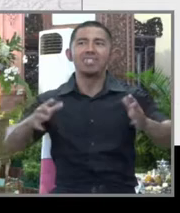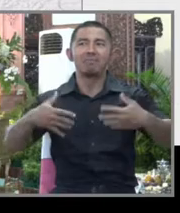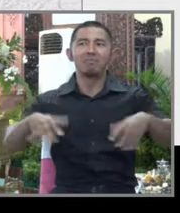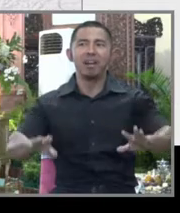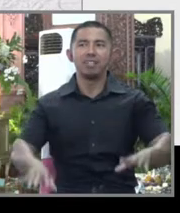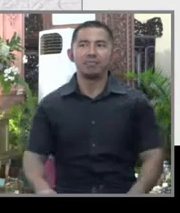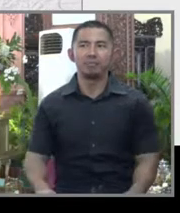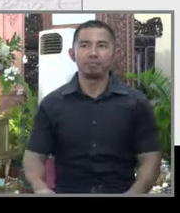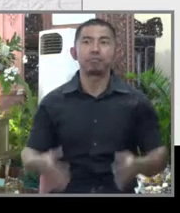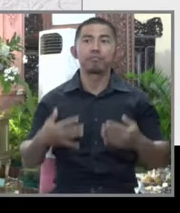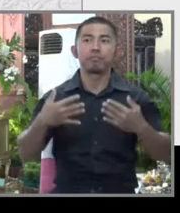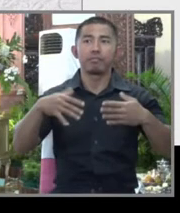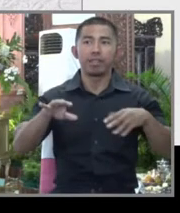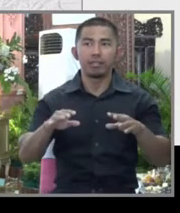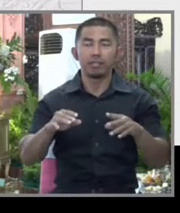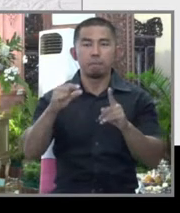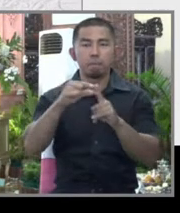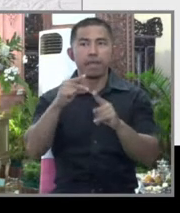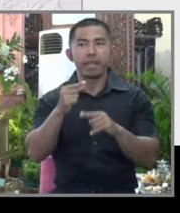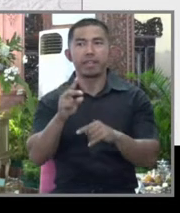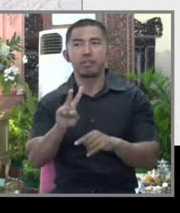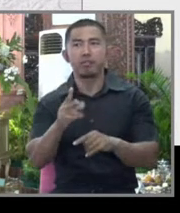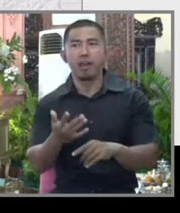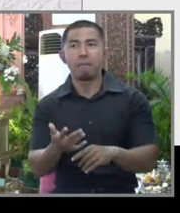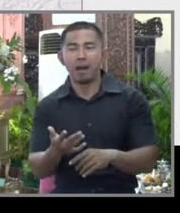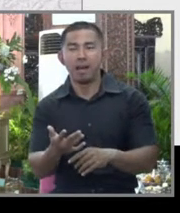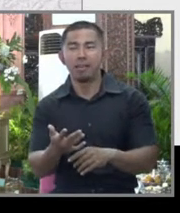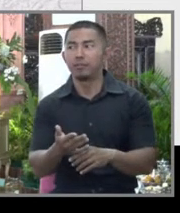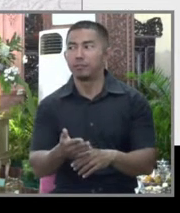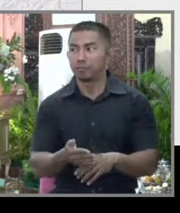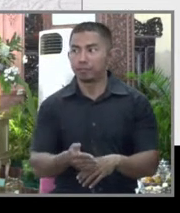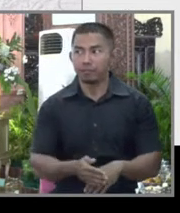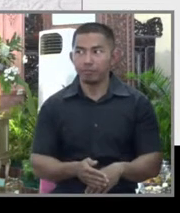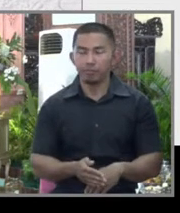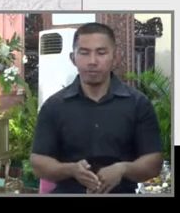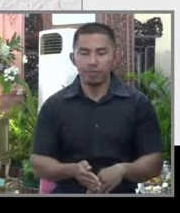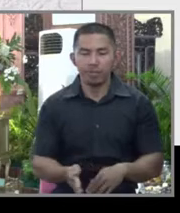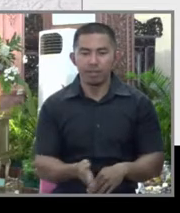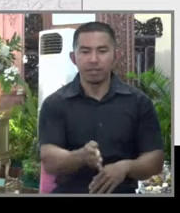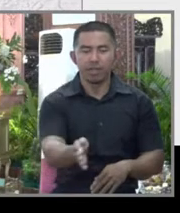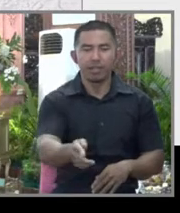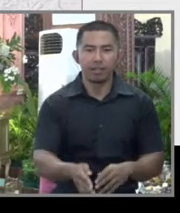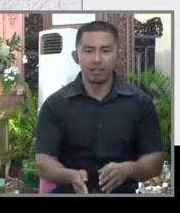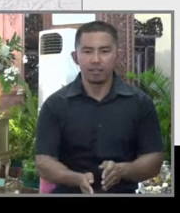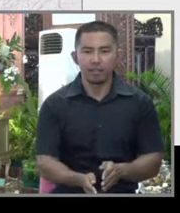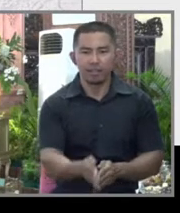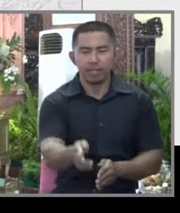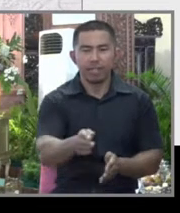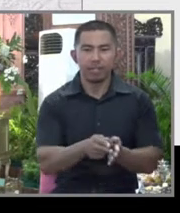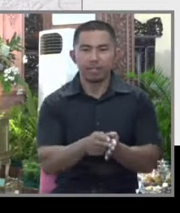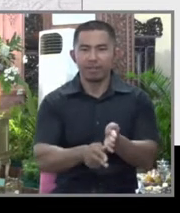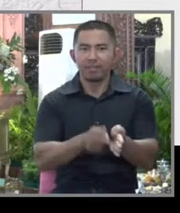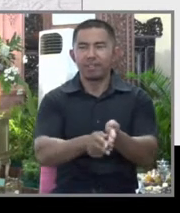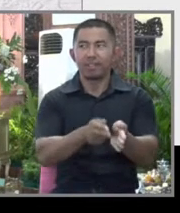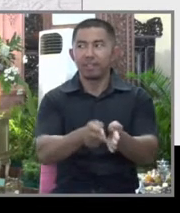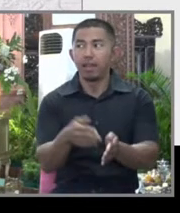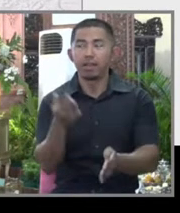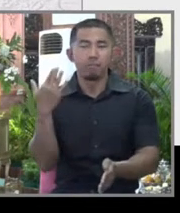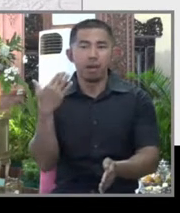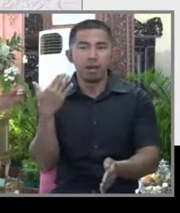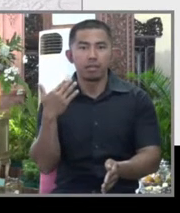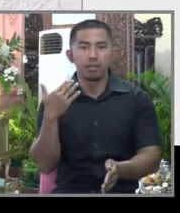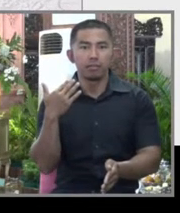Kemudian PSN yang kedua adalah double track kereta cepat. Kalau beberapa tahun yang lalu kita bebaskan double track yang